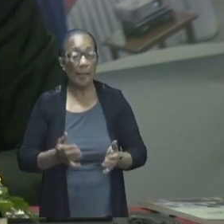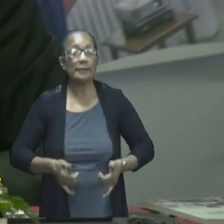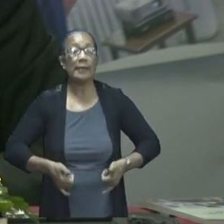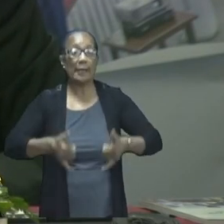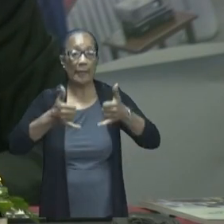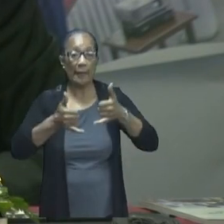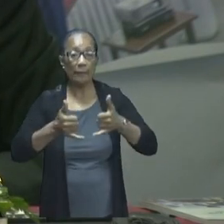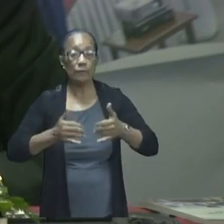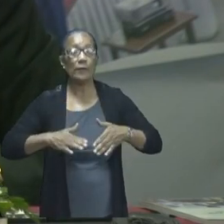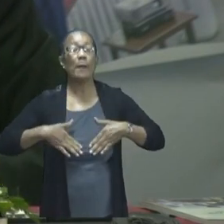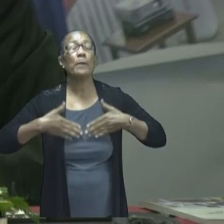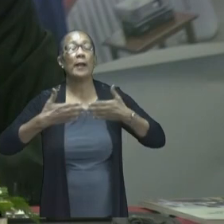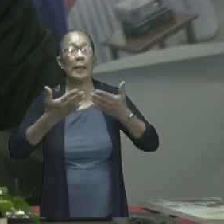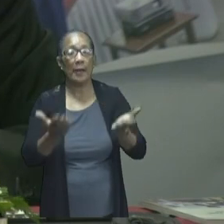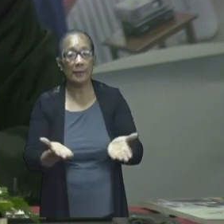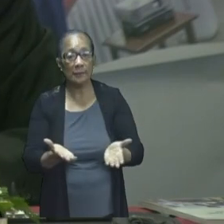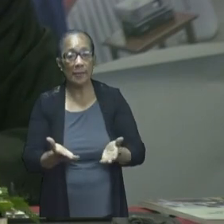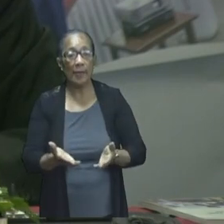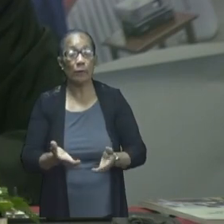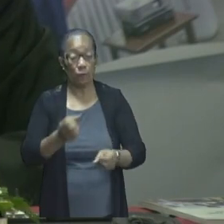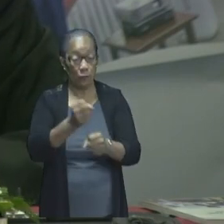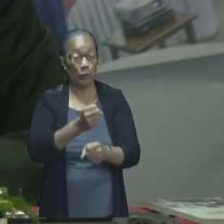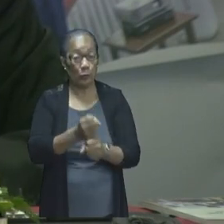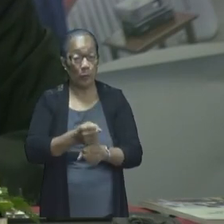de samen liggen voor deze beroepen